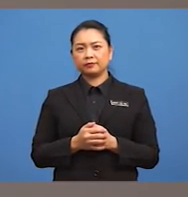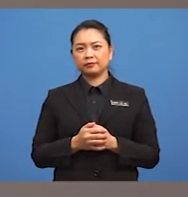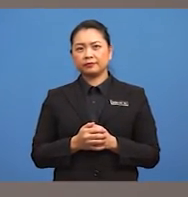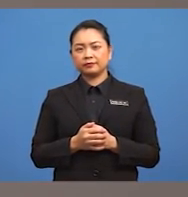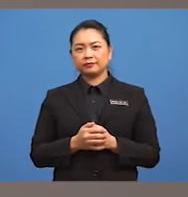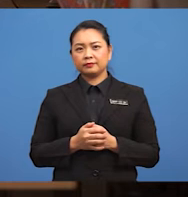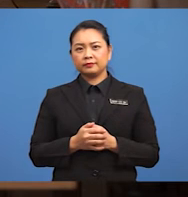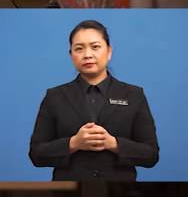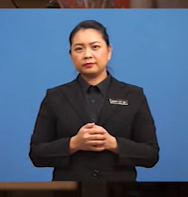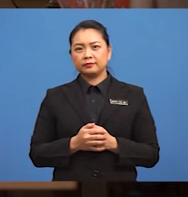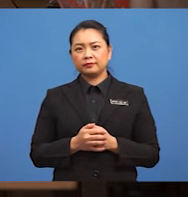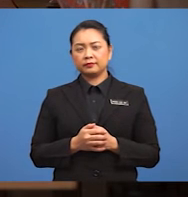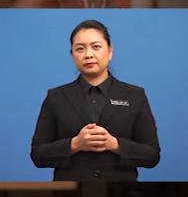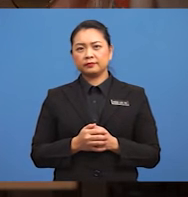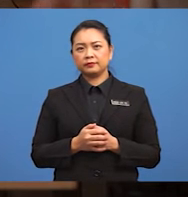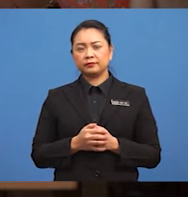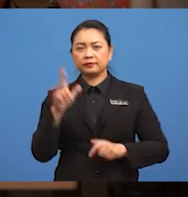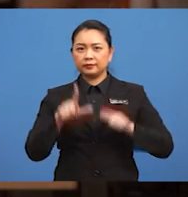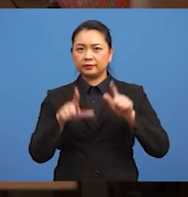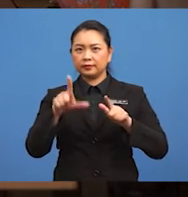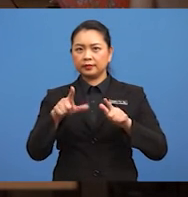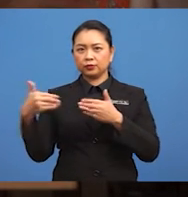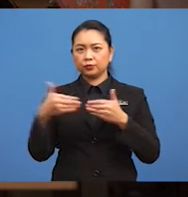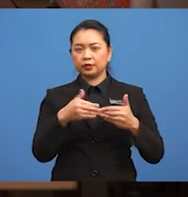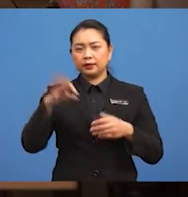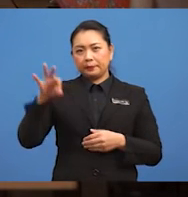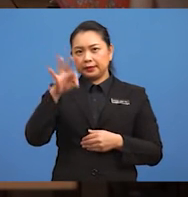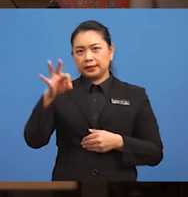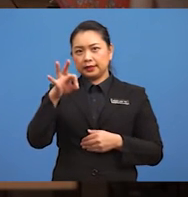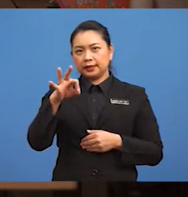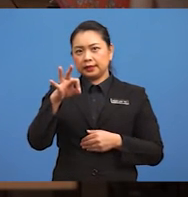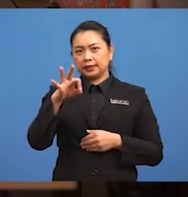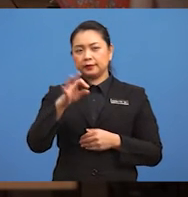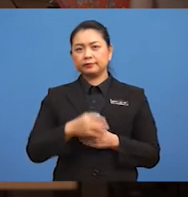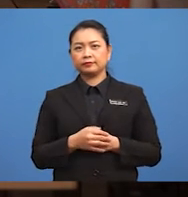pakaian. Okay, langkah seterusnya ialah menjahit